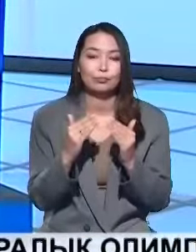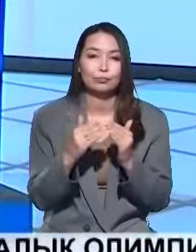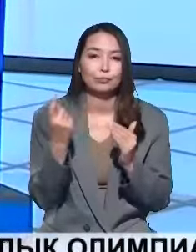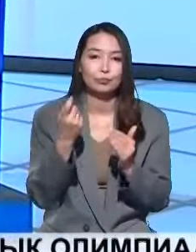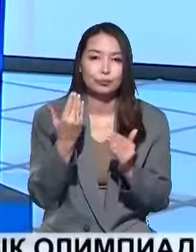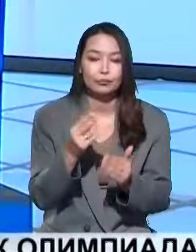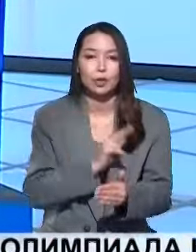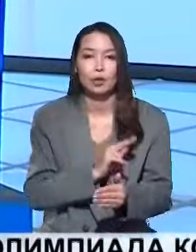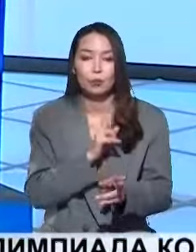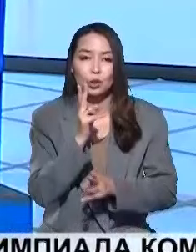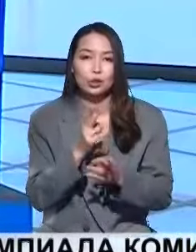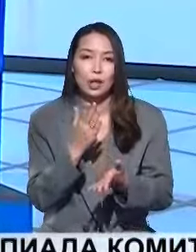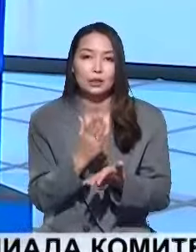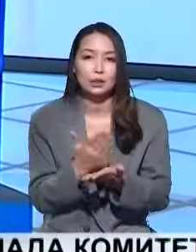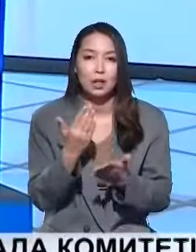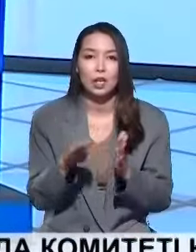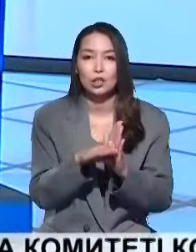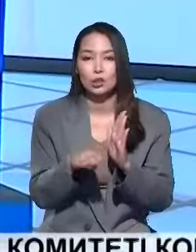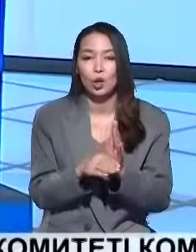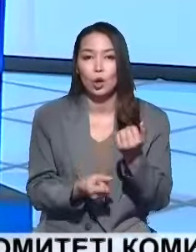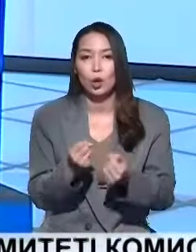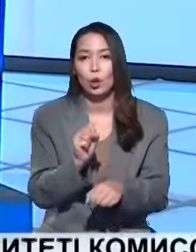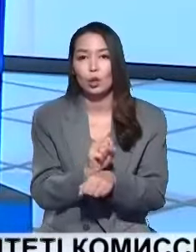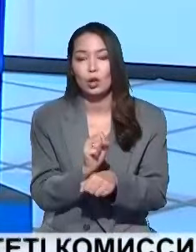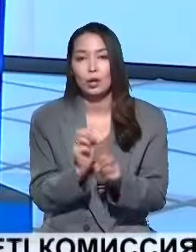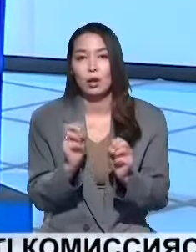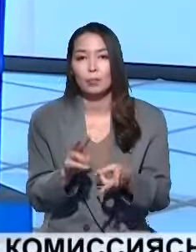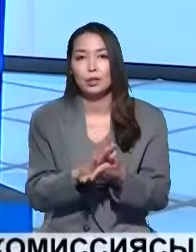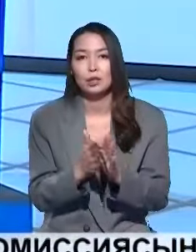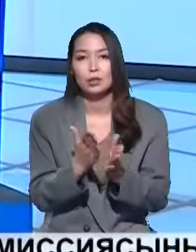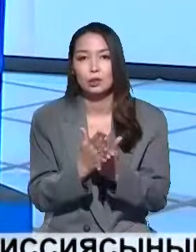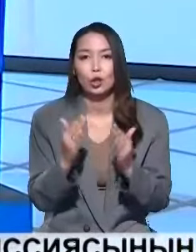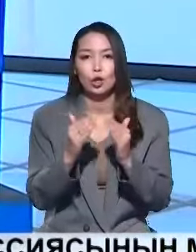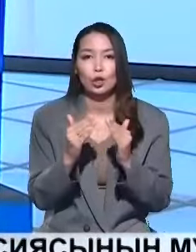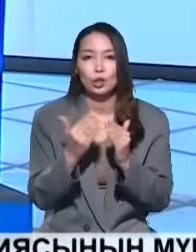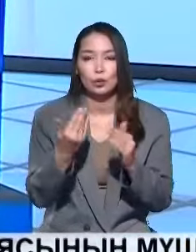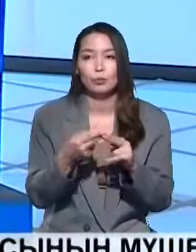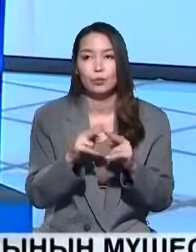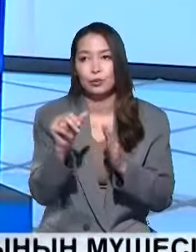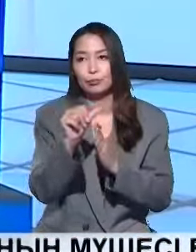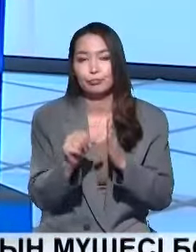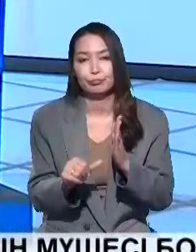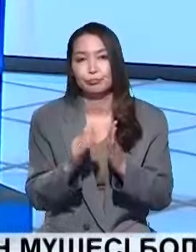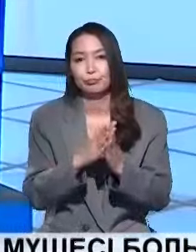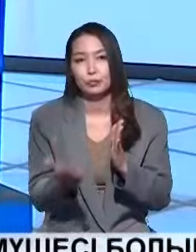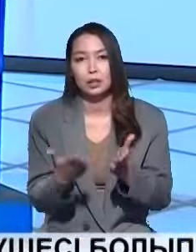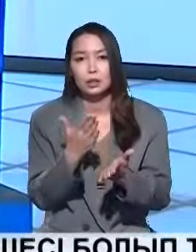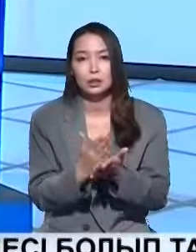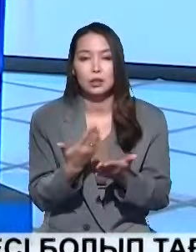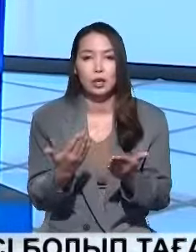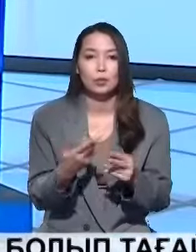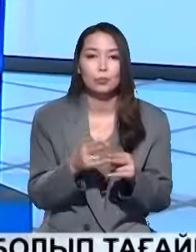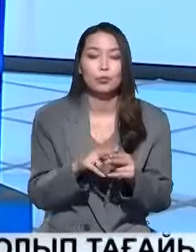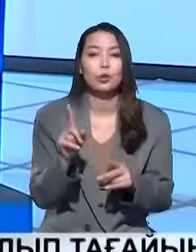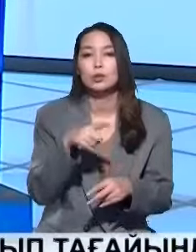жұмысына шағымданды. Айтуларынша жер асты көлік тұрағы апатты жағдайда, ал үйдің қасбеті опырылып жатыр дейді. Мүлік иелерінің бірлестігі бұған